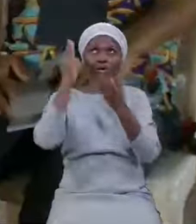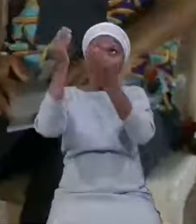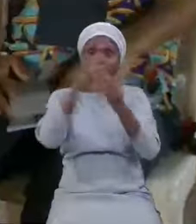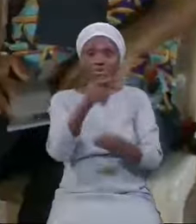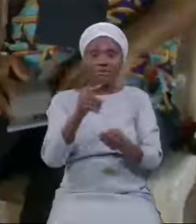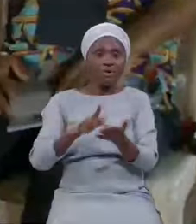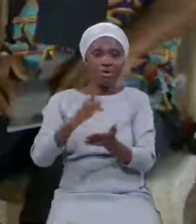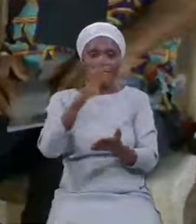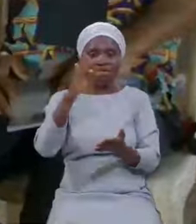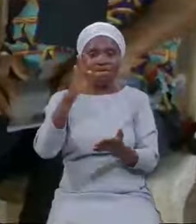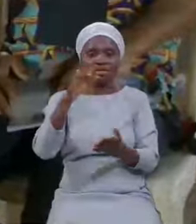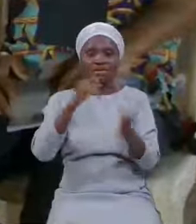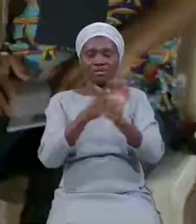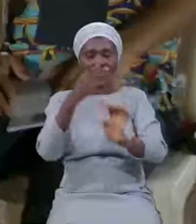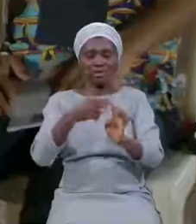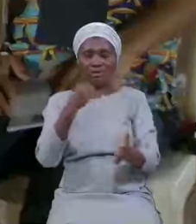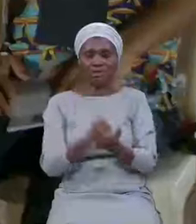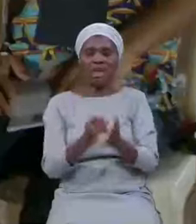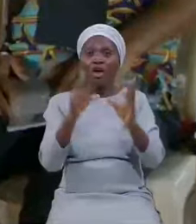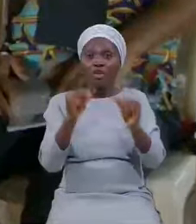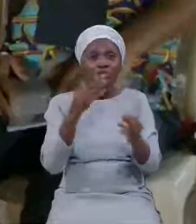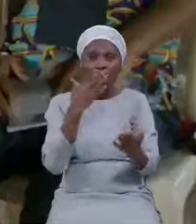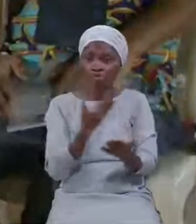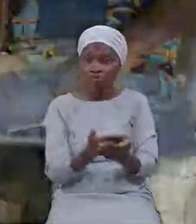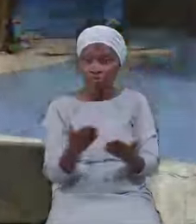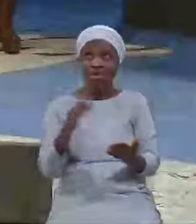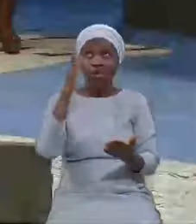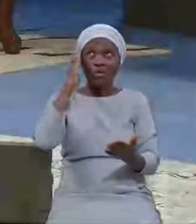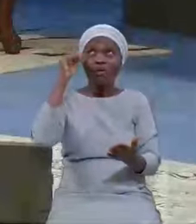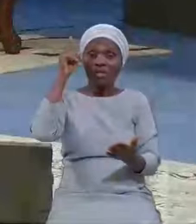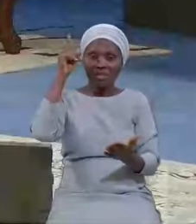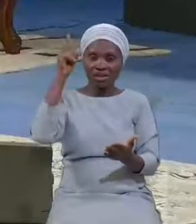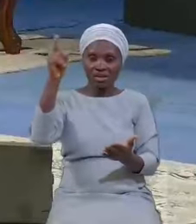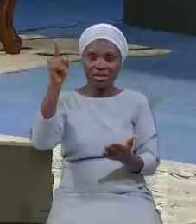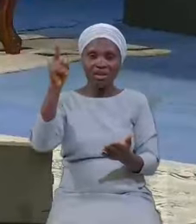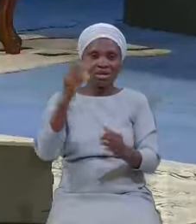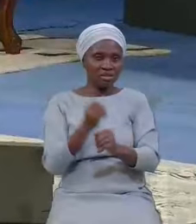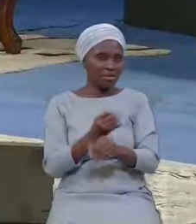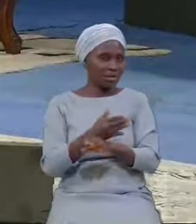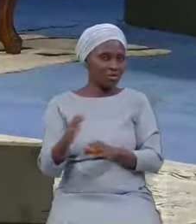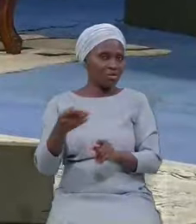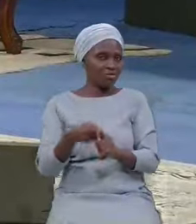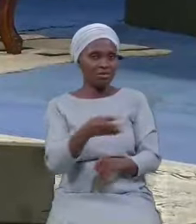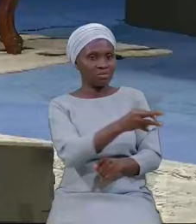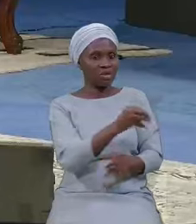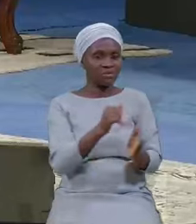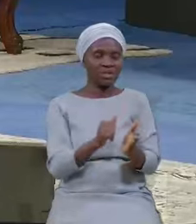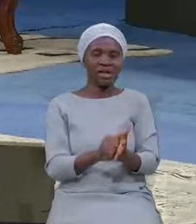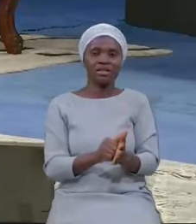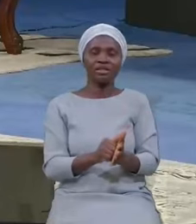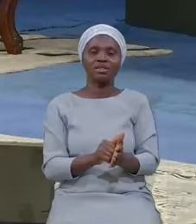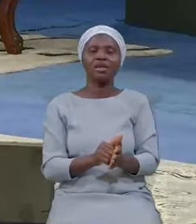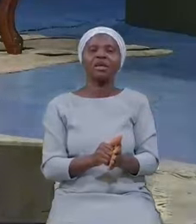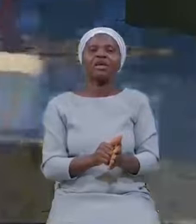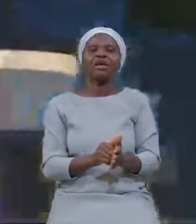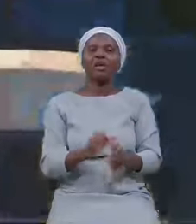Il ne refuse aucun bien à ceux qui marchent dans l'intégrité. Quand tu as le salut,